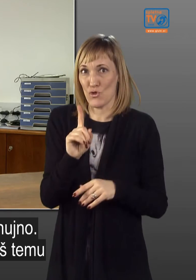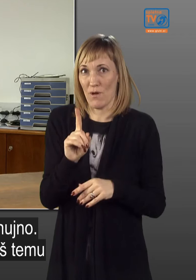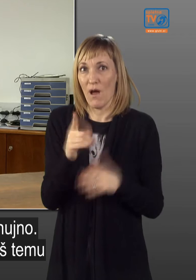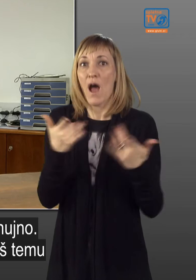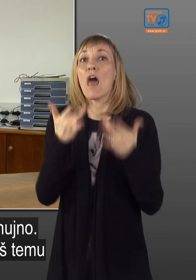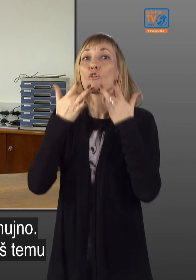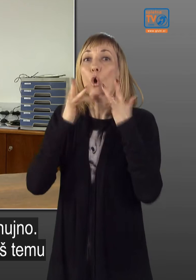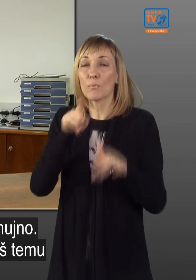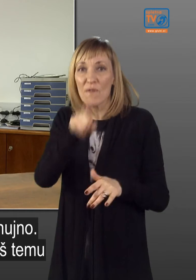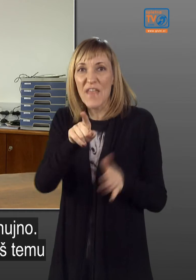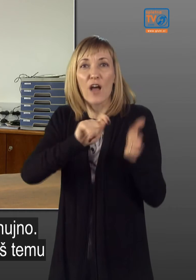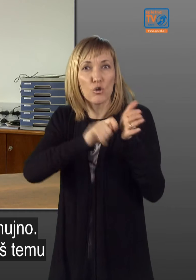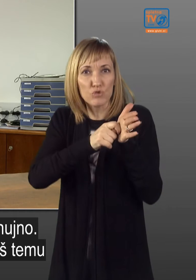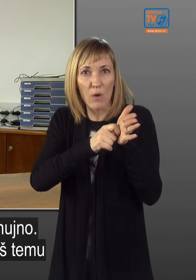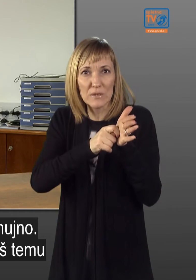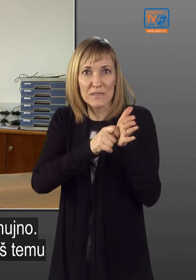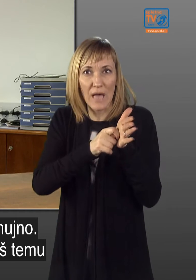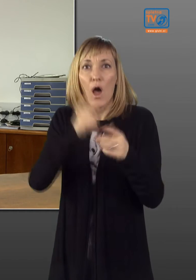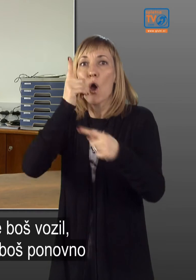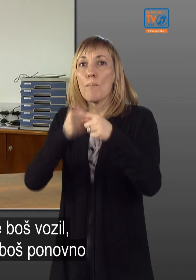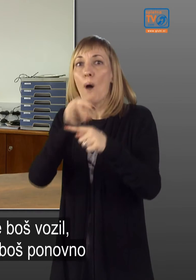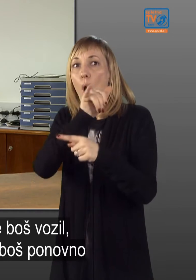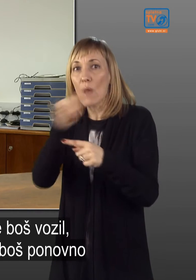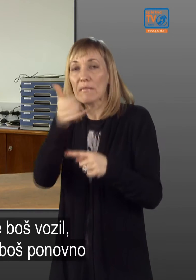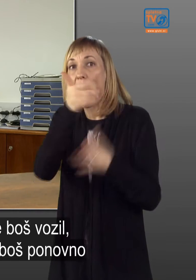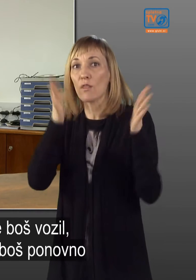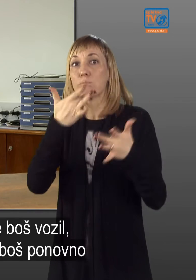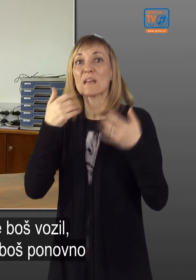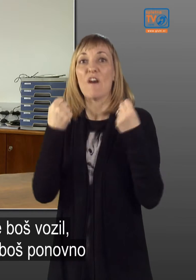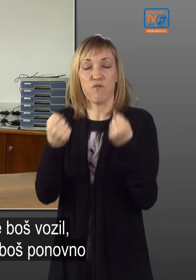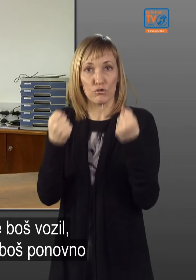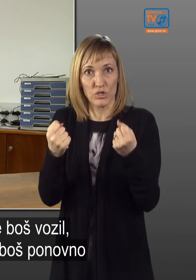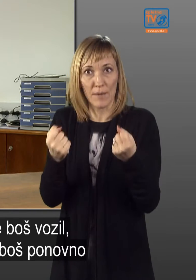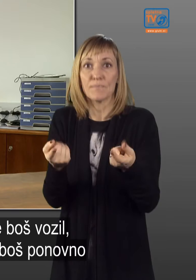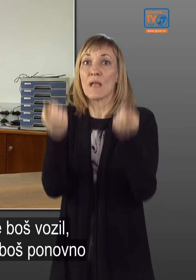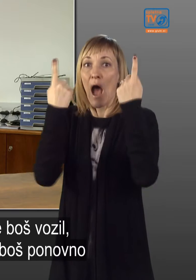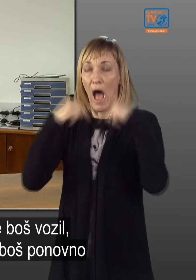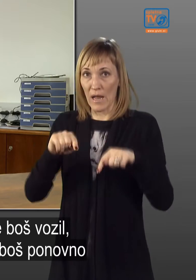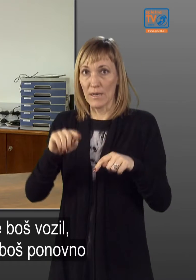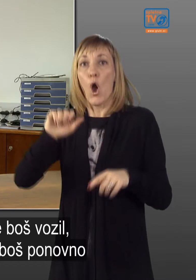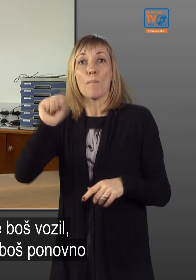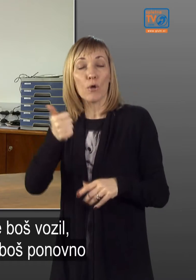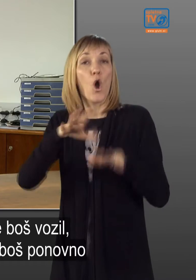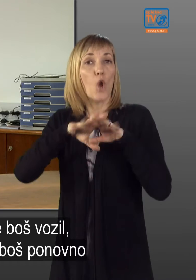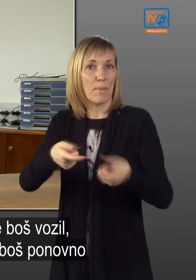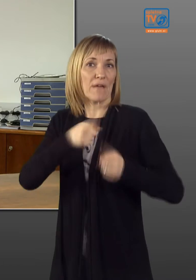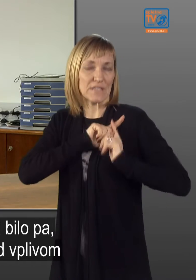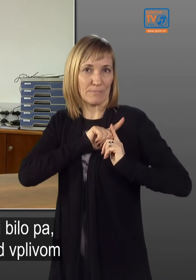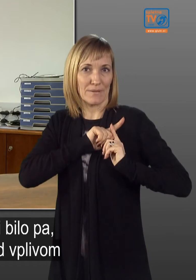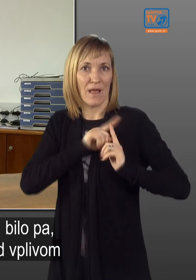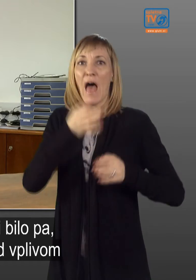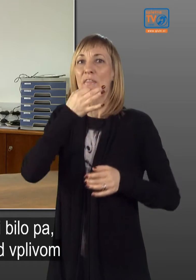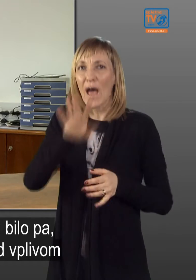nujno, lahko se pa odpoveš temu, pa pol leta ali leto ne boš vozil, lahko se odpoveš temu in boš ponovno vozil